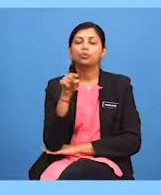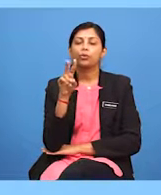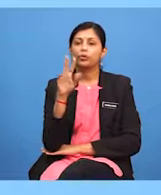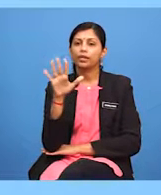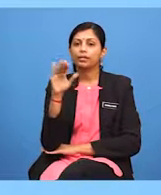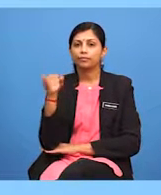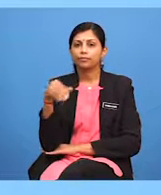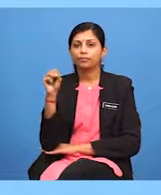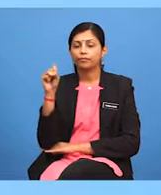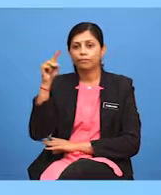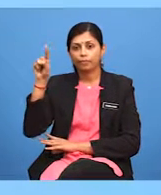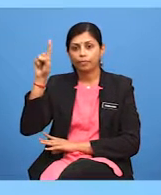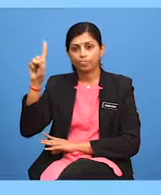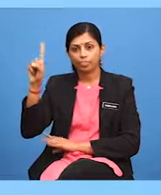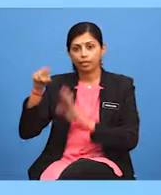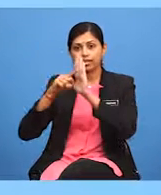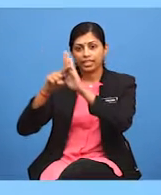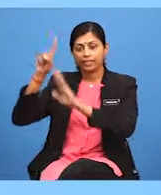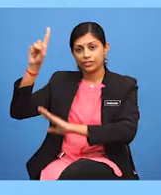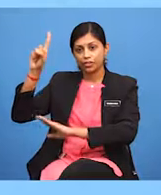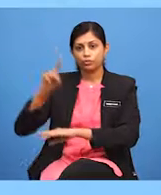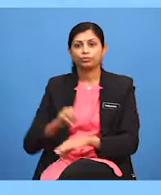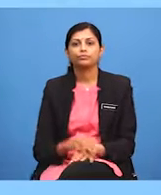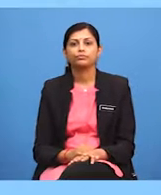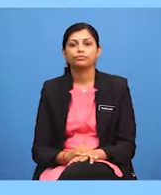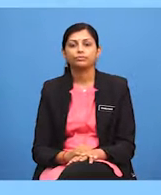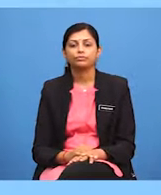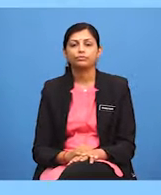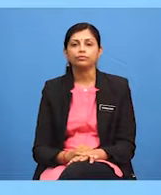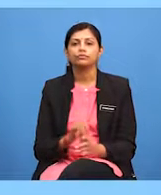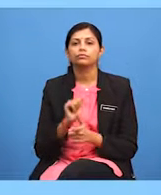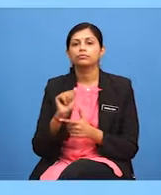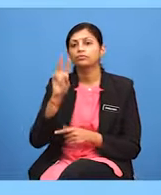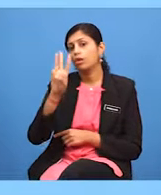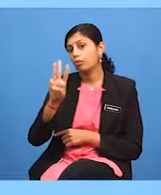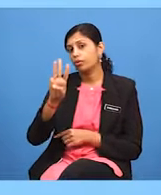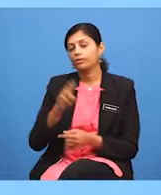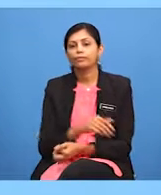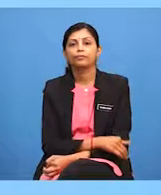1.25 joule per saat atau watt.